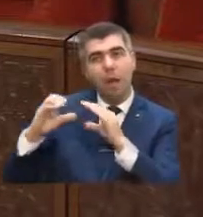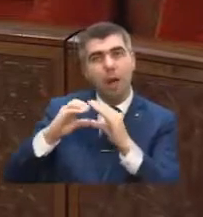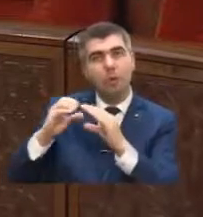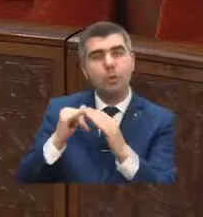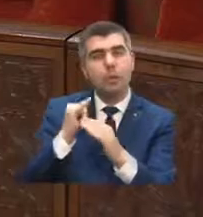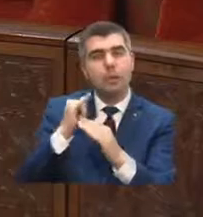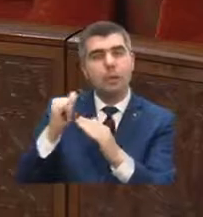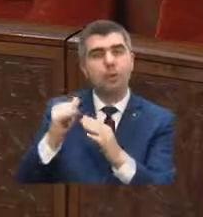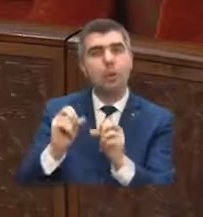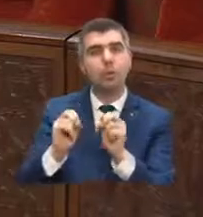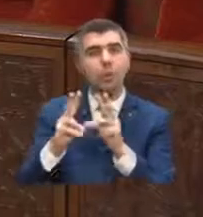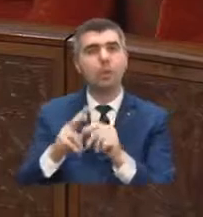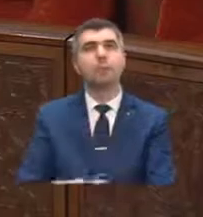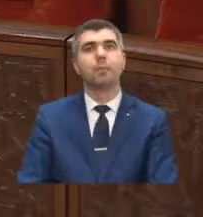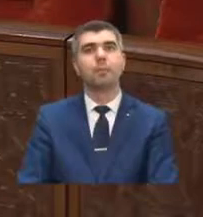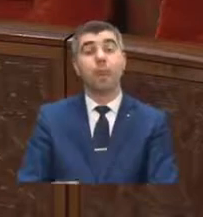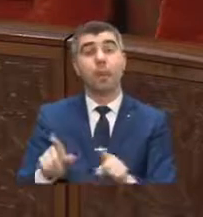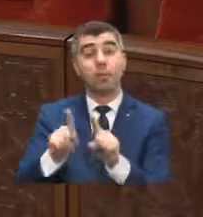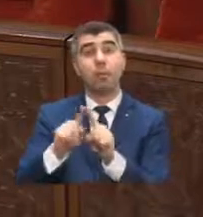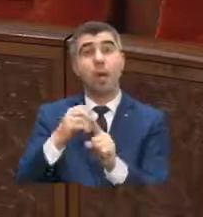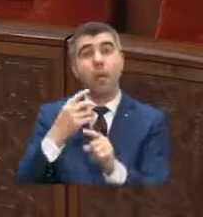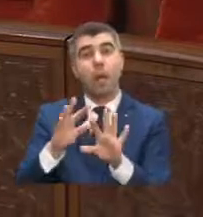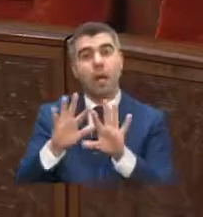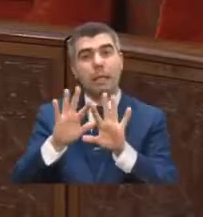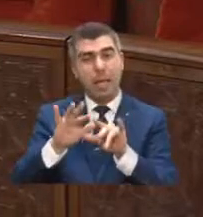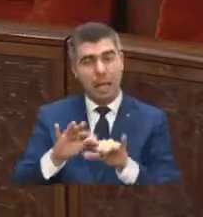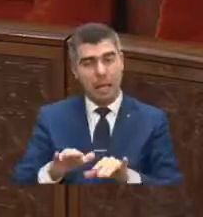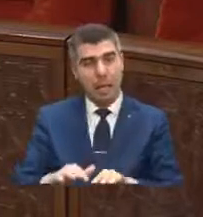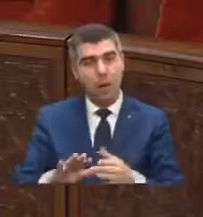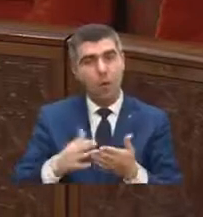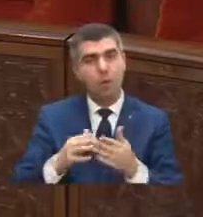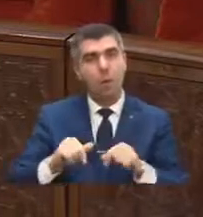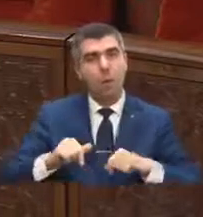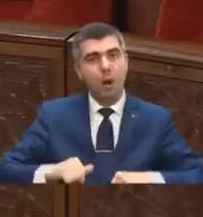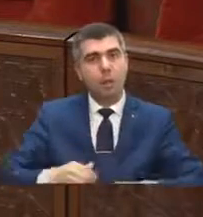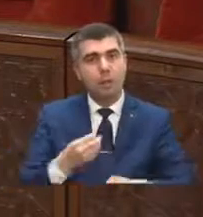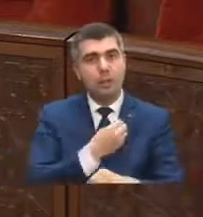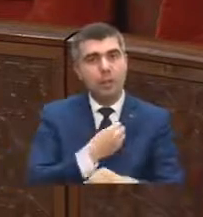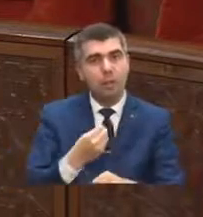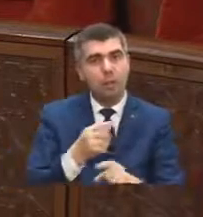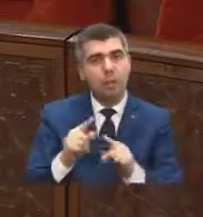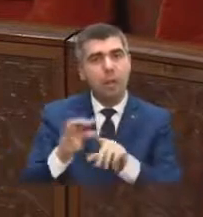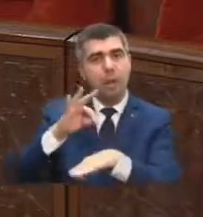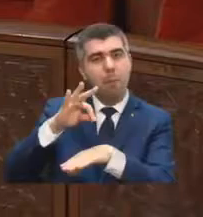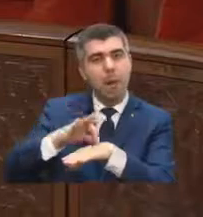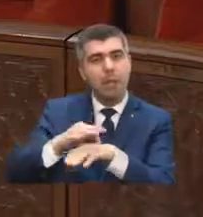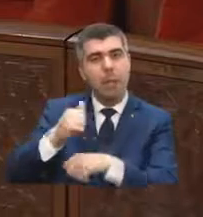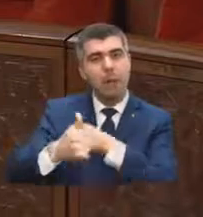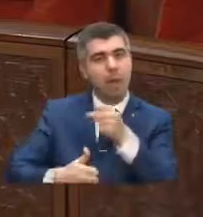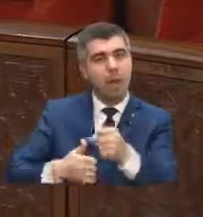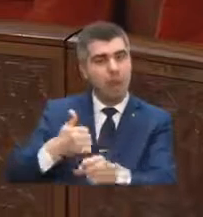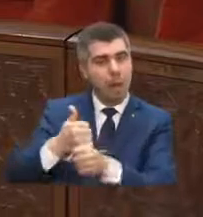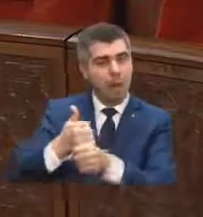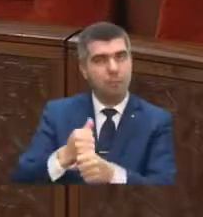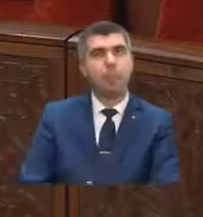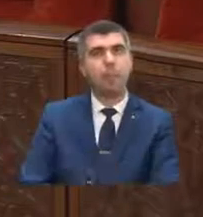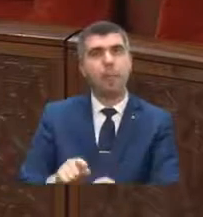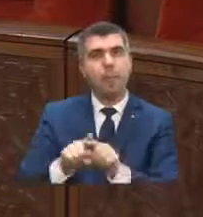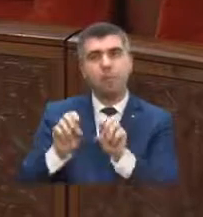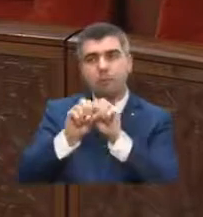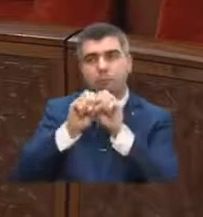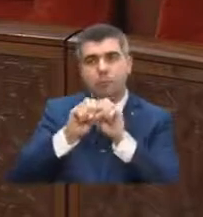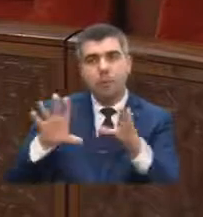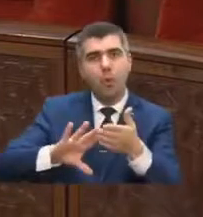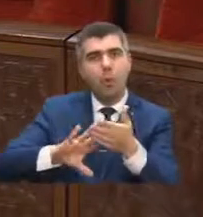غنزيدوا نديروه. في نهايه هذا الموسم غنخرجوا تقرير، الوزاره غدير واحد التقرير على الانفلونزا ديال هذه السنه، وغيكون عند الجميع